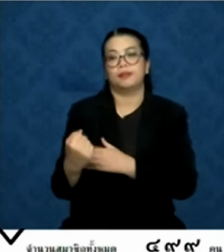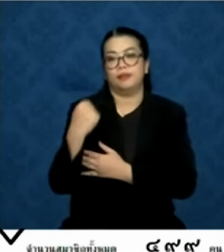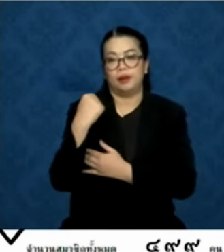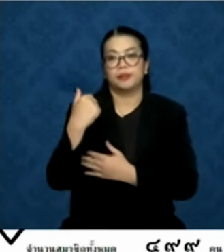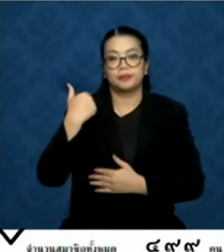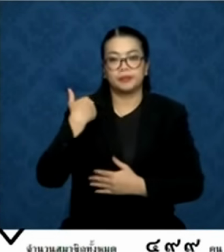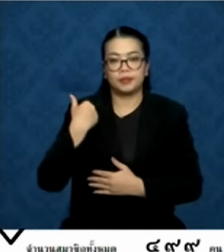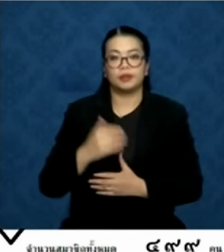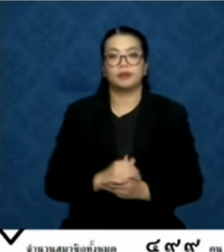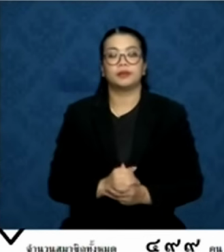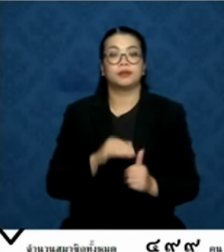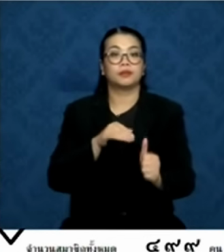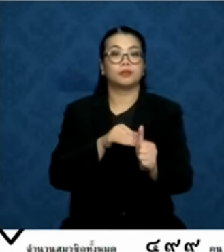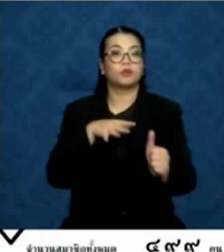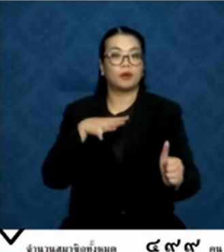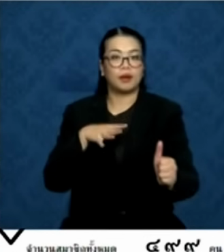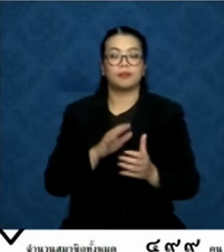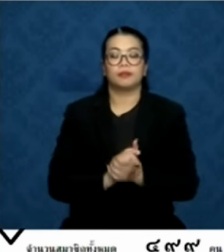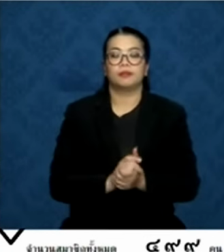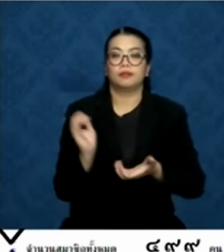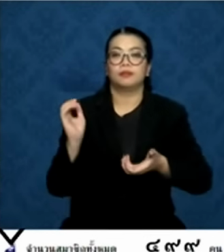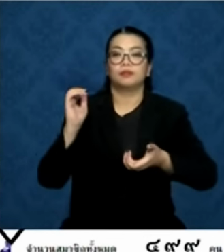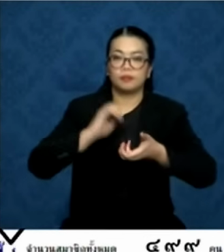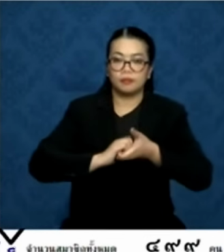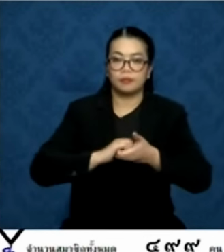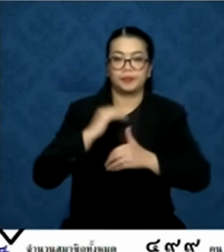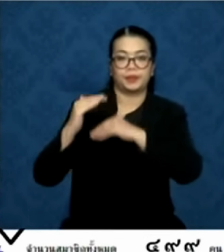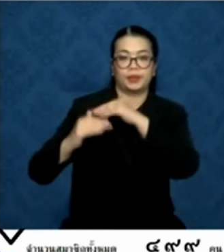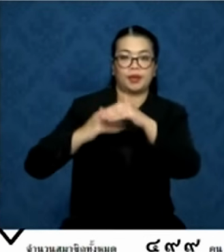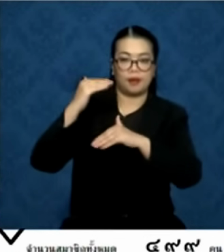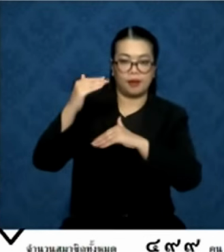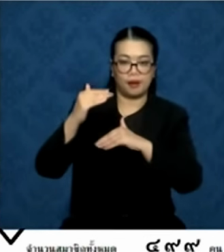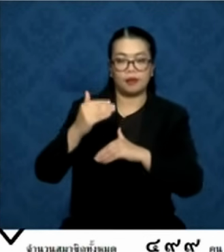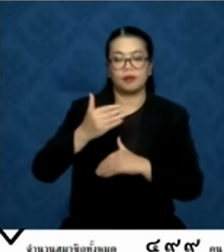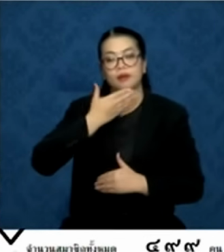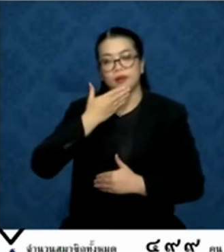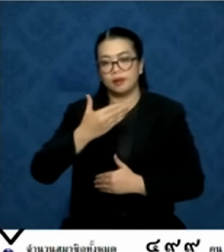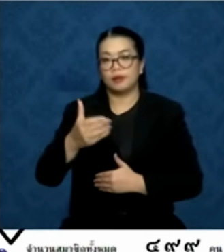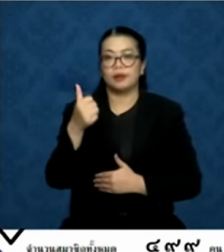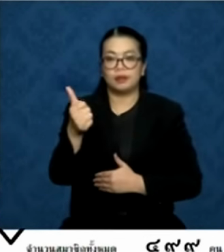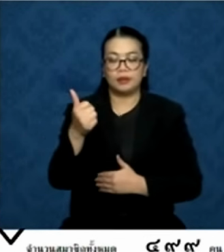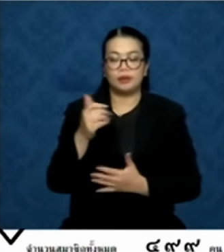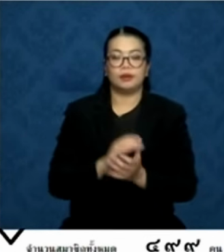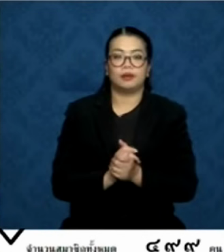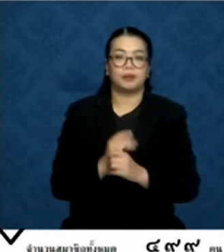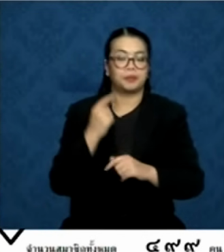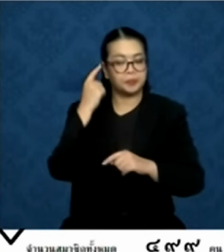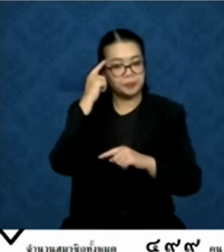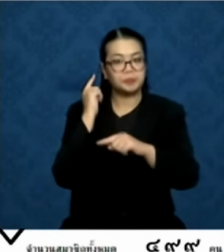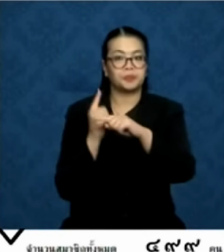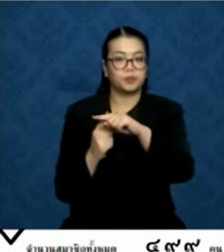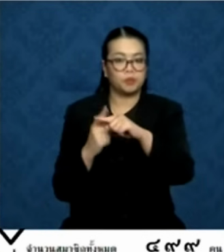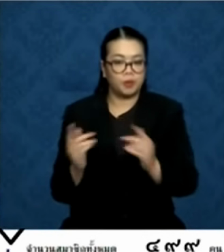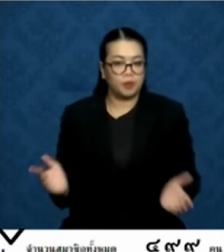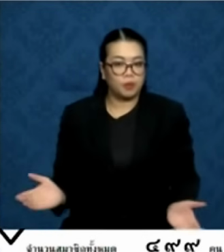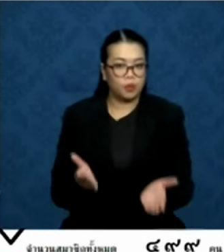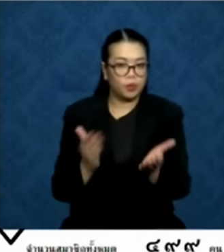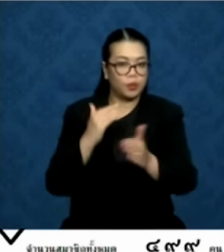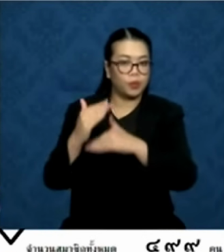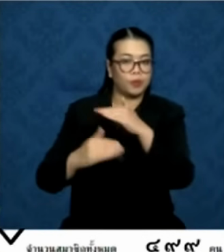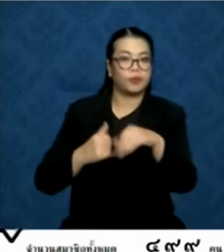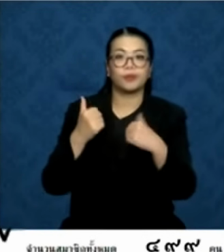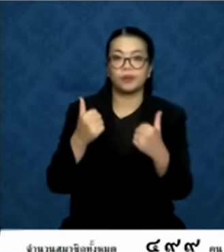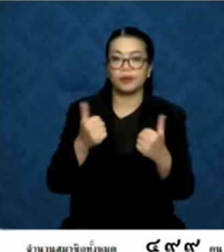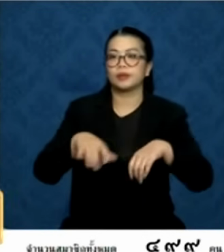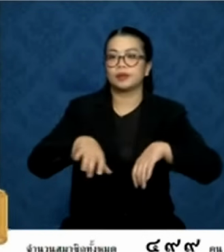เป็นผู้นำและเป็นหุ้นส่วนการพัฒนาที่ยั่งยืนและการเสริมสร้างพลังบวกสร้างอำนาจแบบนุ่มนวลของไทยด